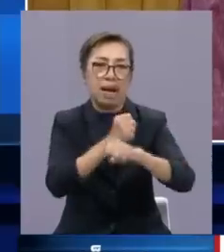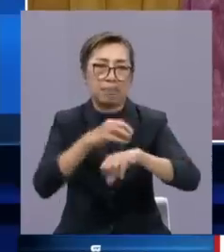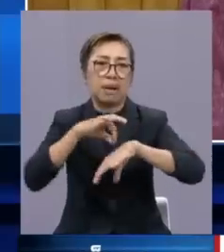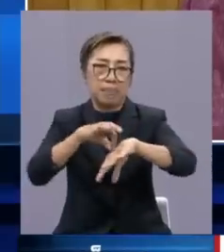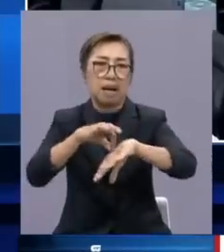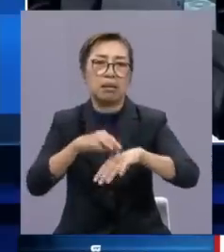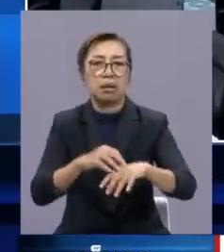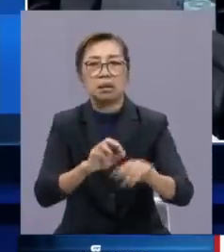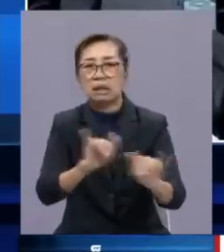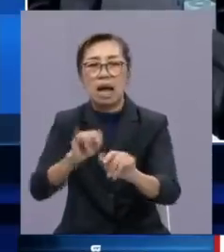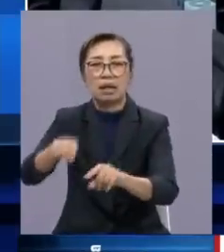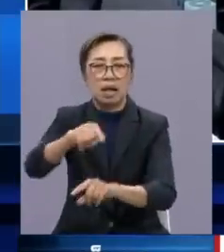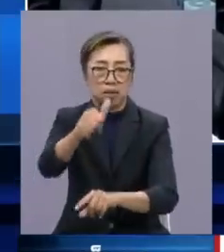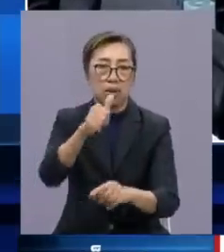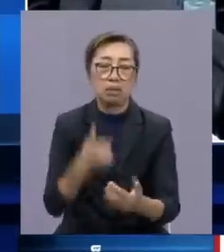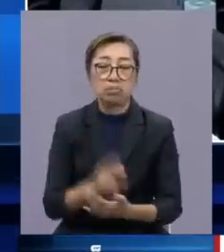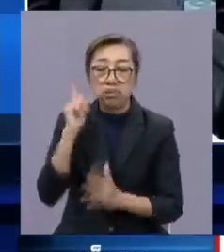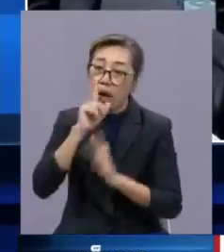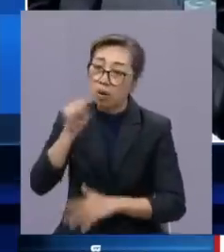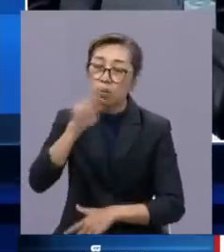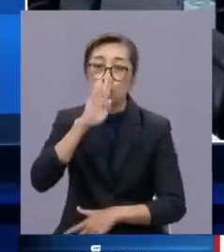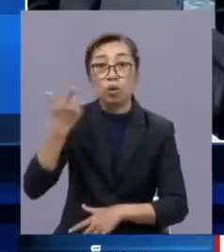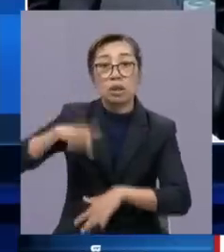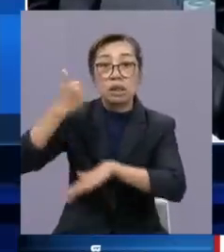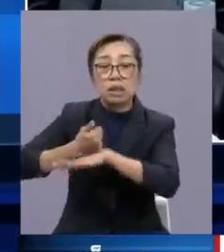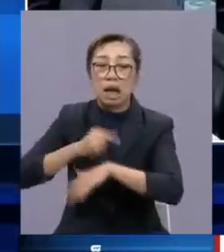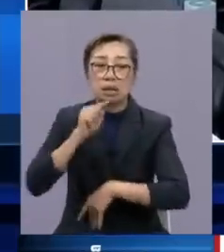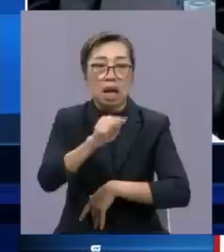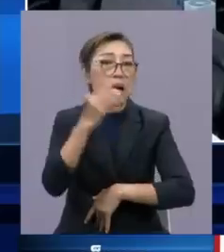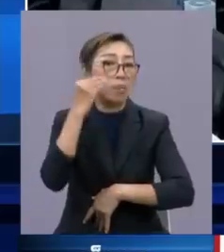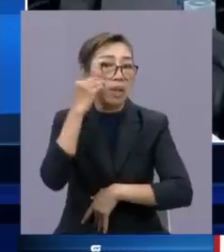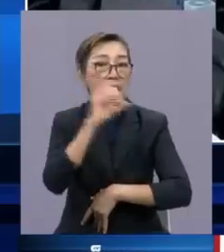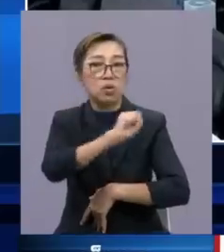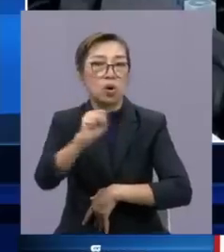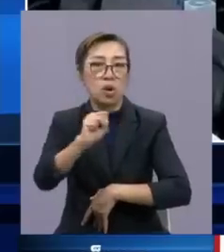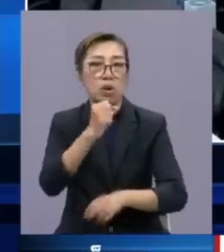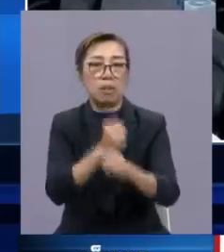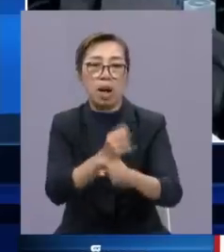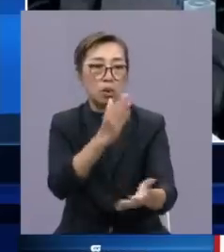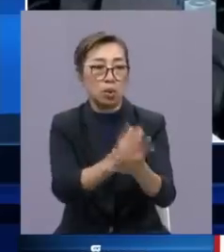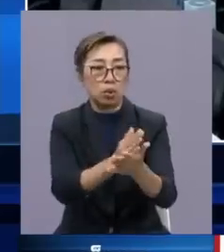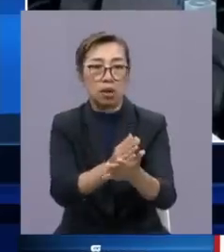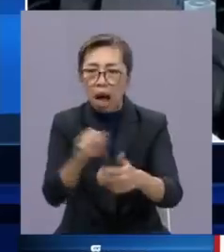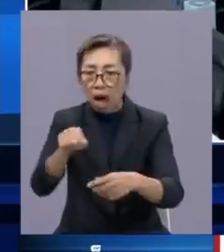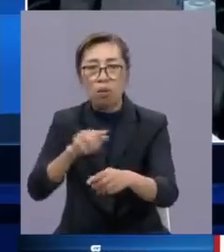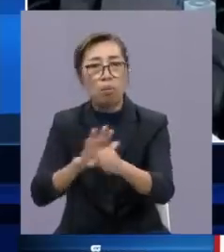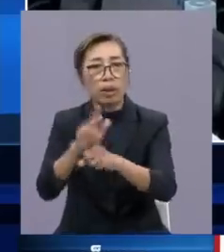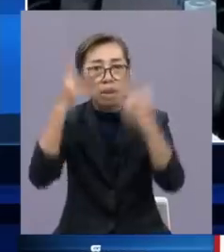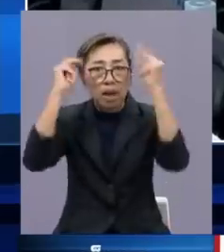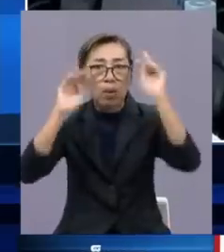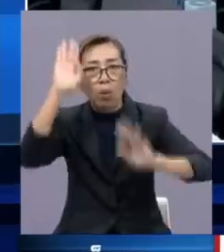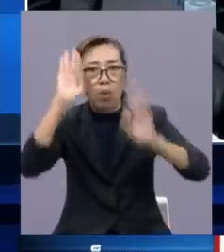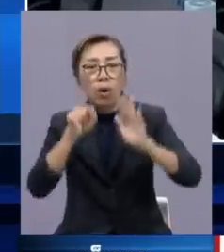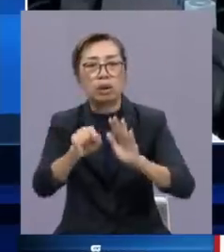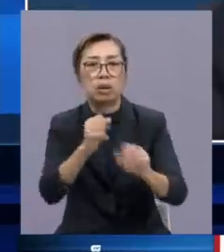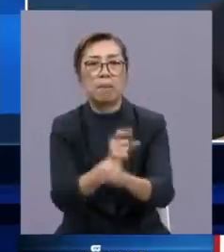ายถามถึงเรื่องของว่าถ้าเกิดสมมุติว่าศาลสั่งให้คุณพิธาหยุดปฏิบัติหน้าที่ส.ส.ในช่วงของการโหวตนายกประธานสภาจะมีทางออกอย่างไรบ้